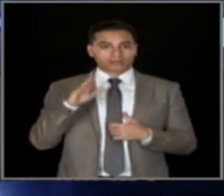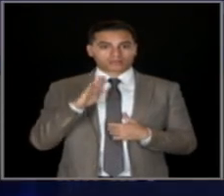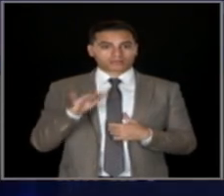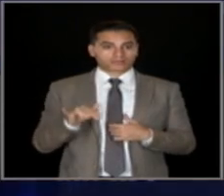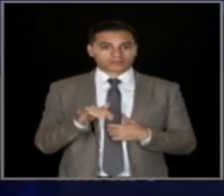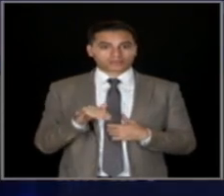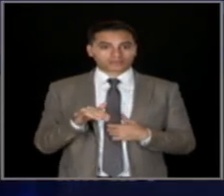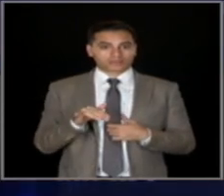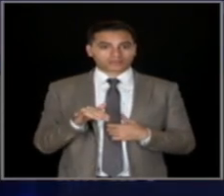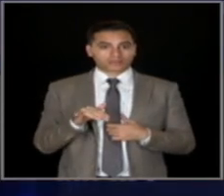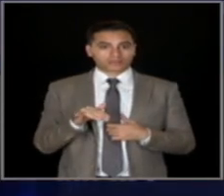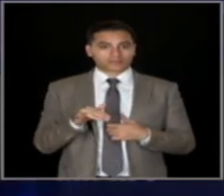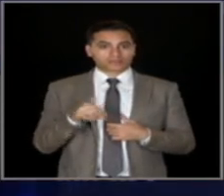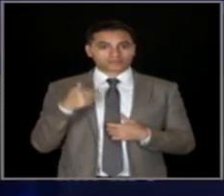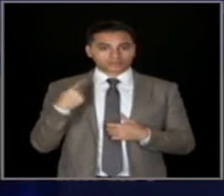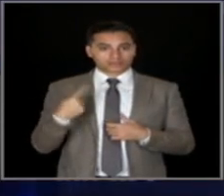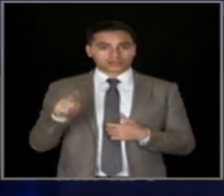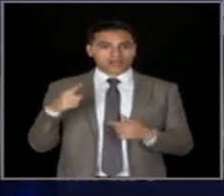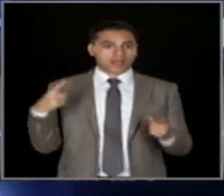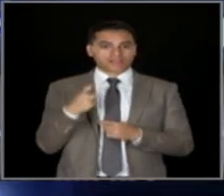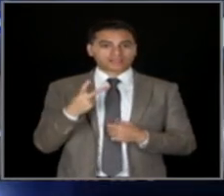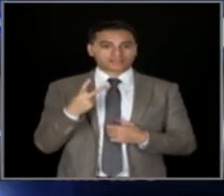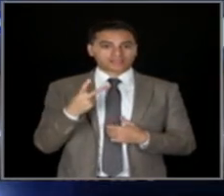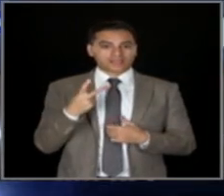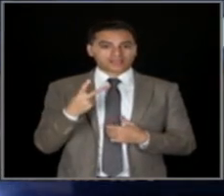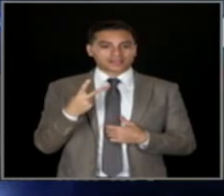I think صح. في جنوب أيرلندا. الهدف الثاني،